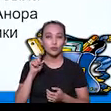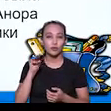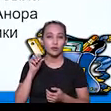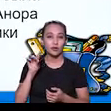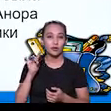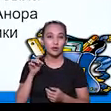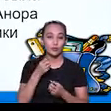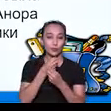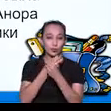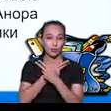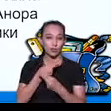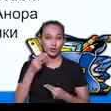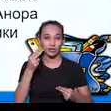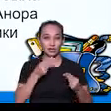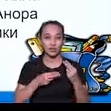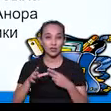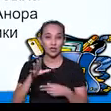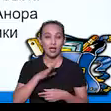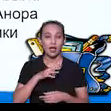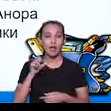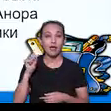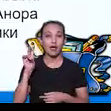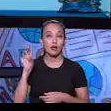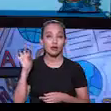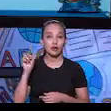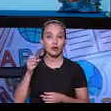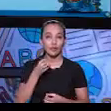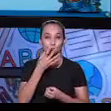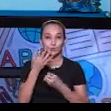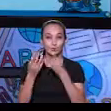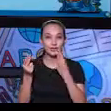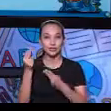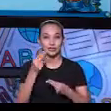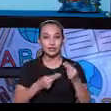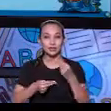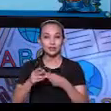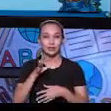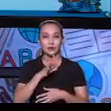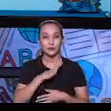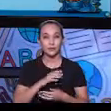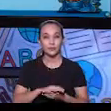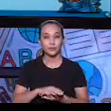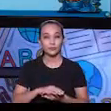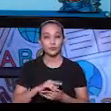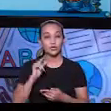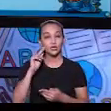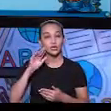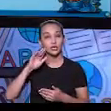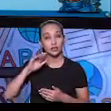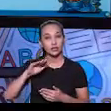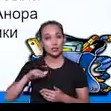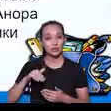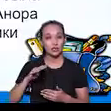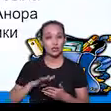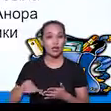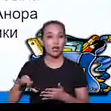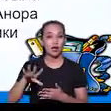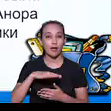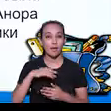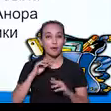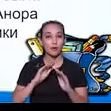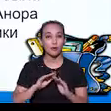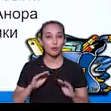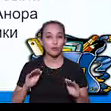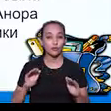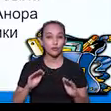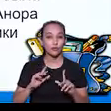Мухтар юльбарс чизды, а Нора гульны чизды. После уроков все